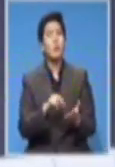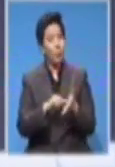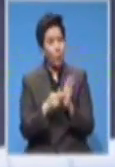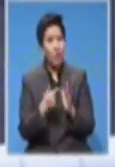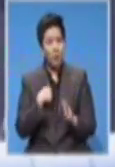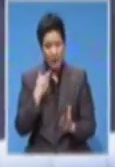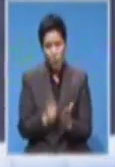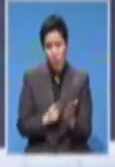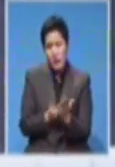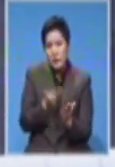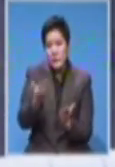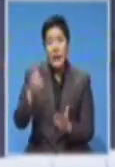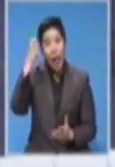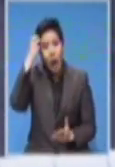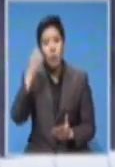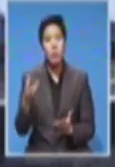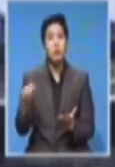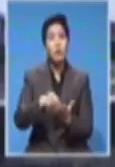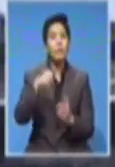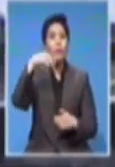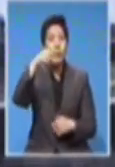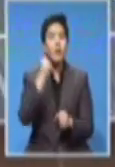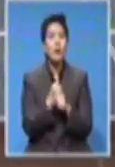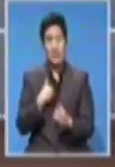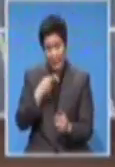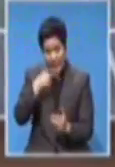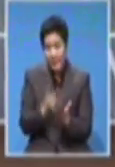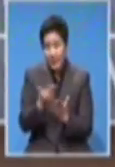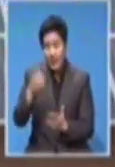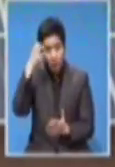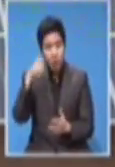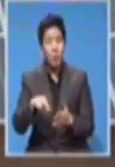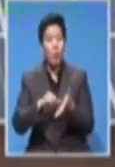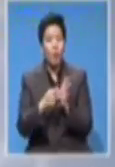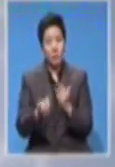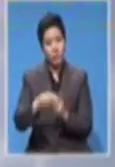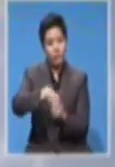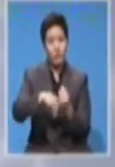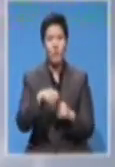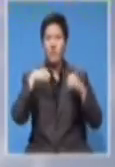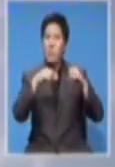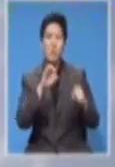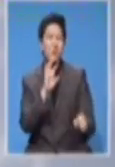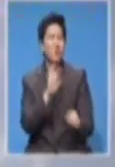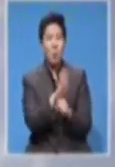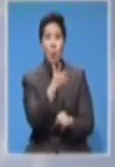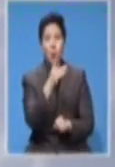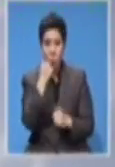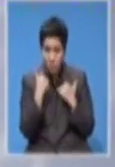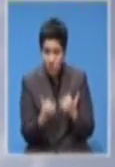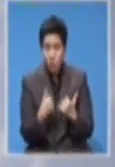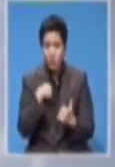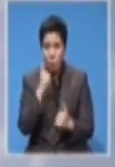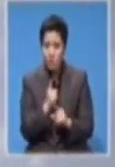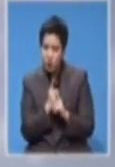ราก็จะไม่ต้องซื้อเขาเพราะว่าแหล่งผลิตในประเทศไทยมันลดลงไปเรื่อยๆพลังงานหมุนเวียนพลังงานทดแทนมันก็ยังไม่ทันการนะครับมันต้องต